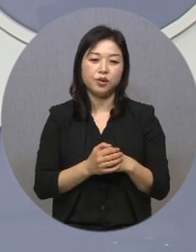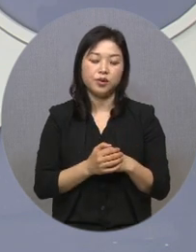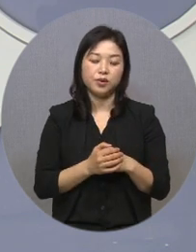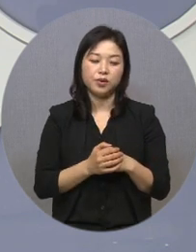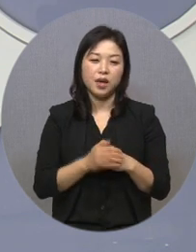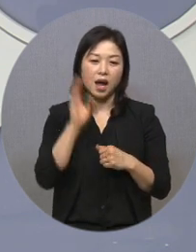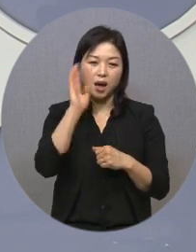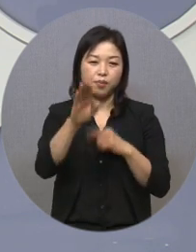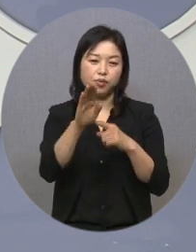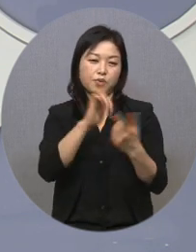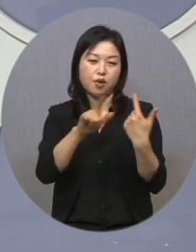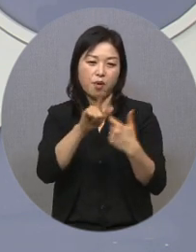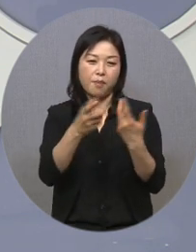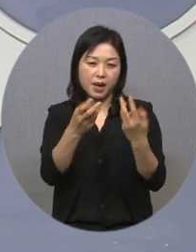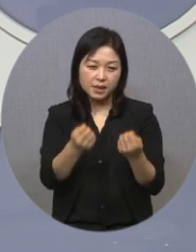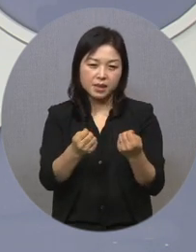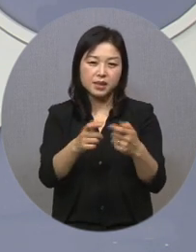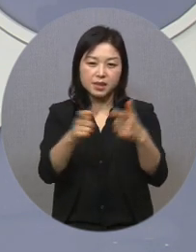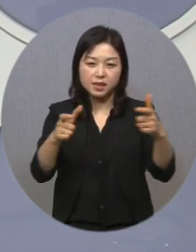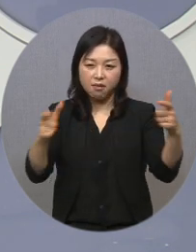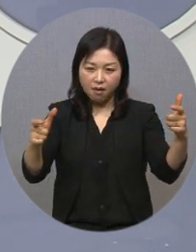할 과제인 것입니다.